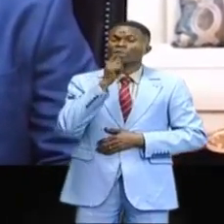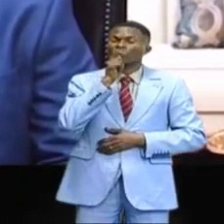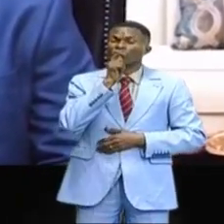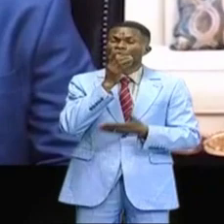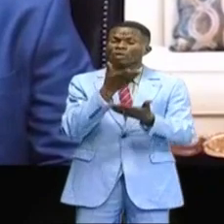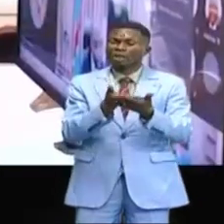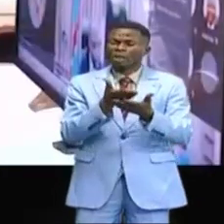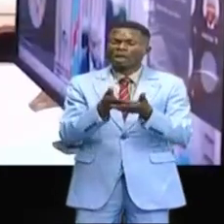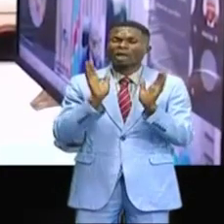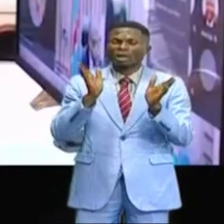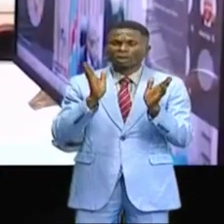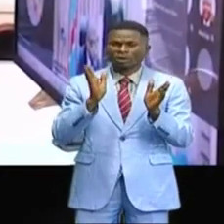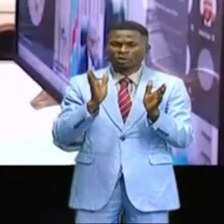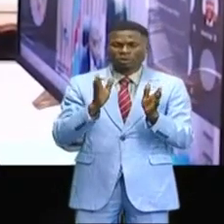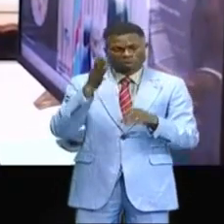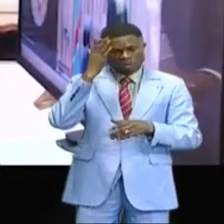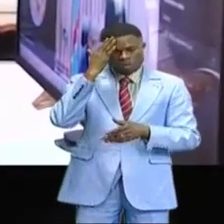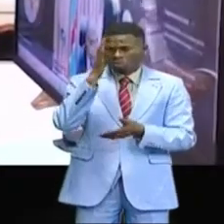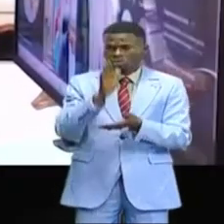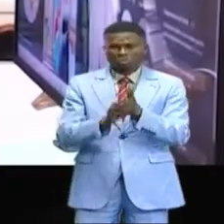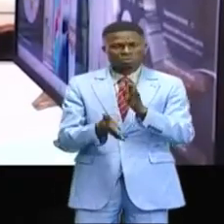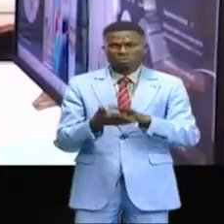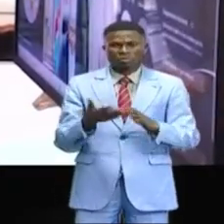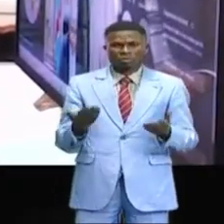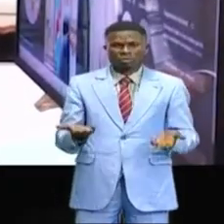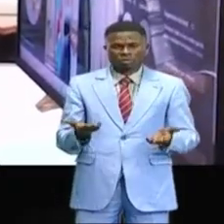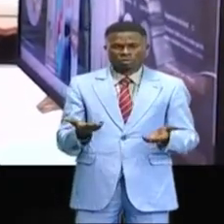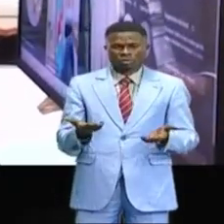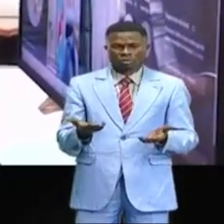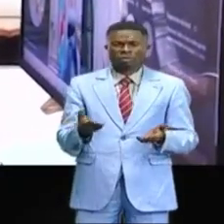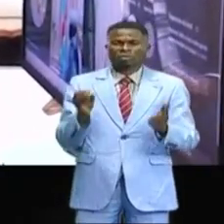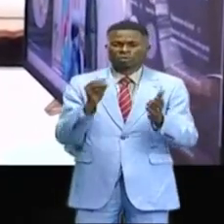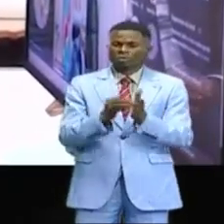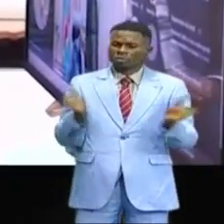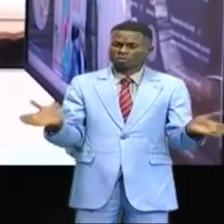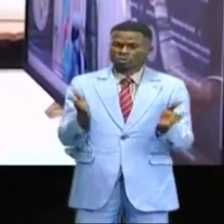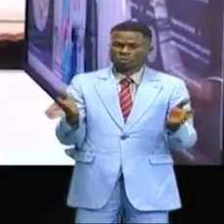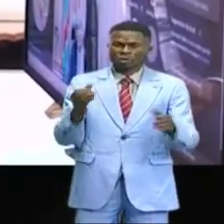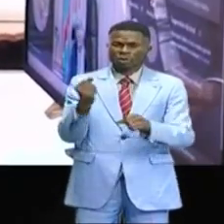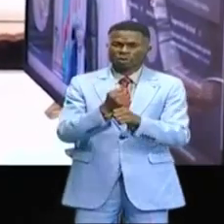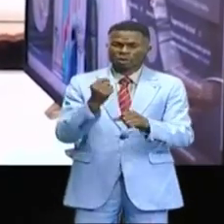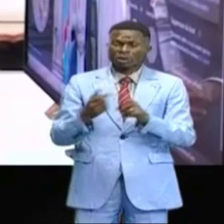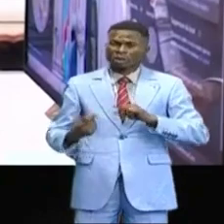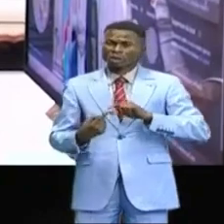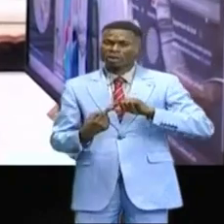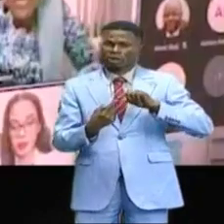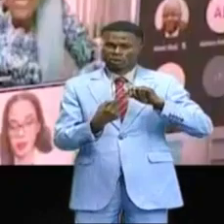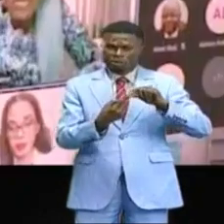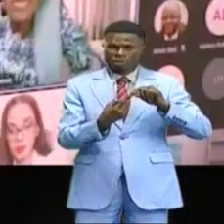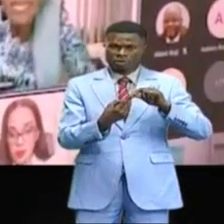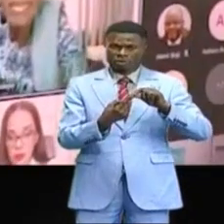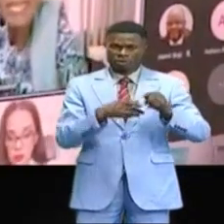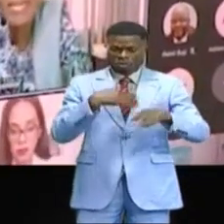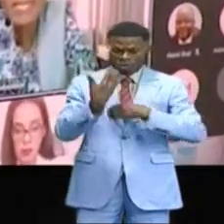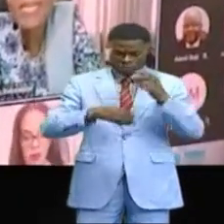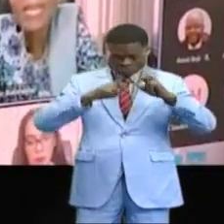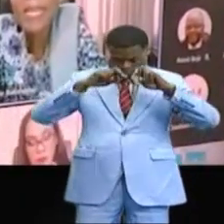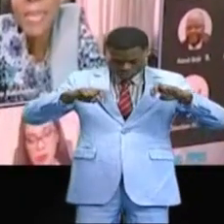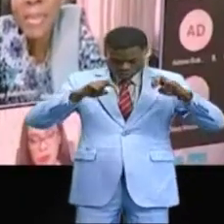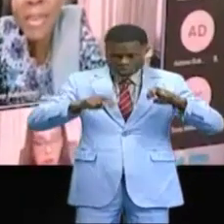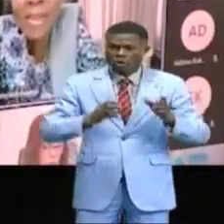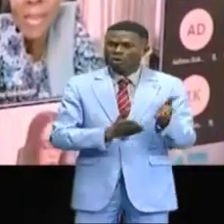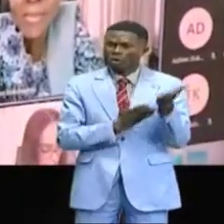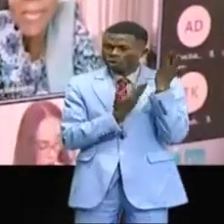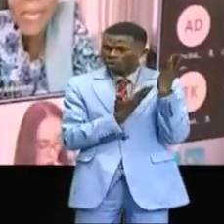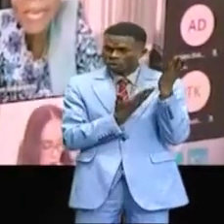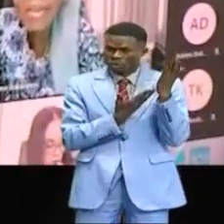sinistres majeurs restant à ce jour inexpliquées, il a encouragé les services spécialisés à mener les enquêtes appropriées